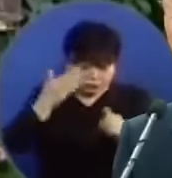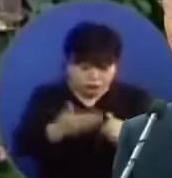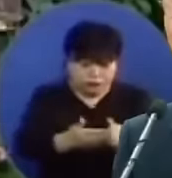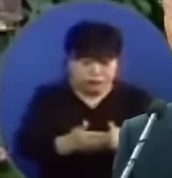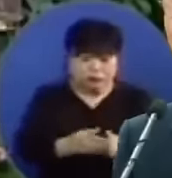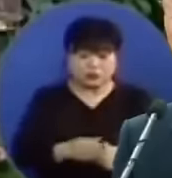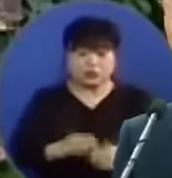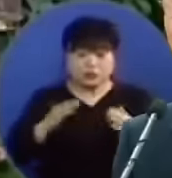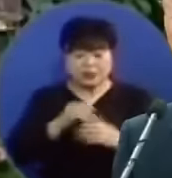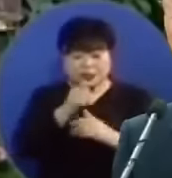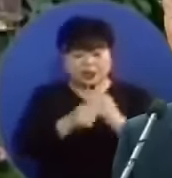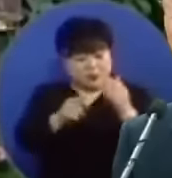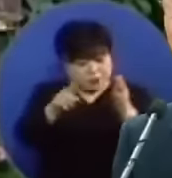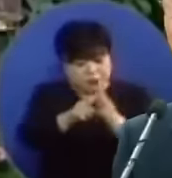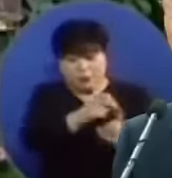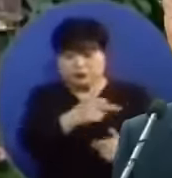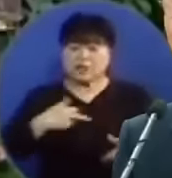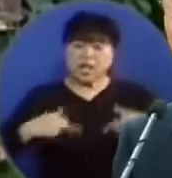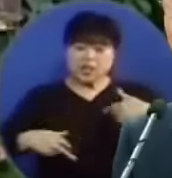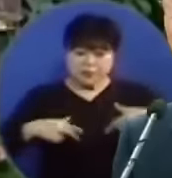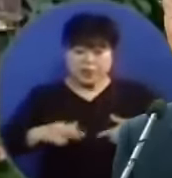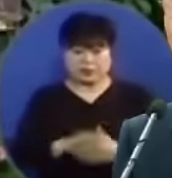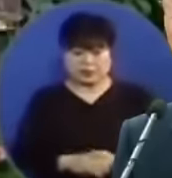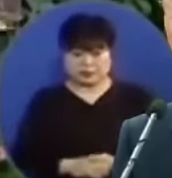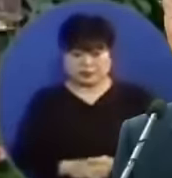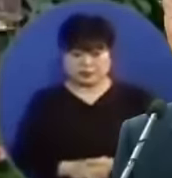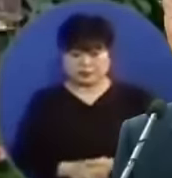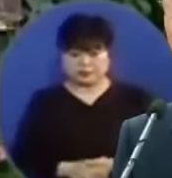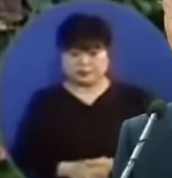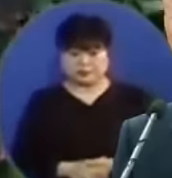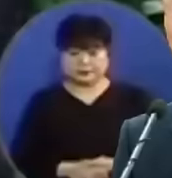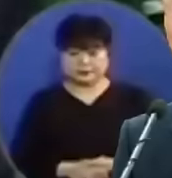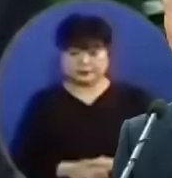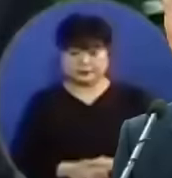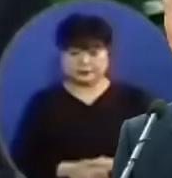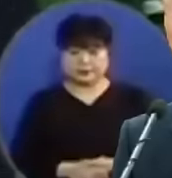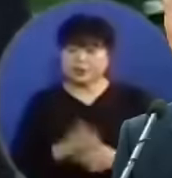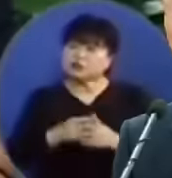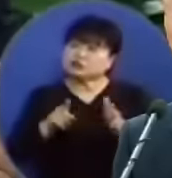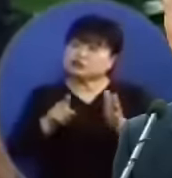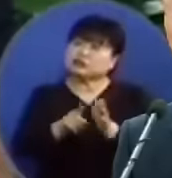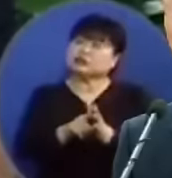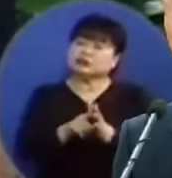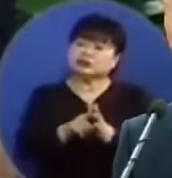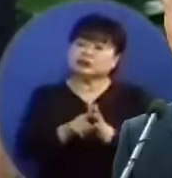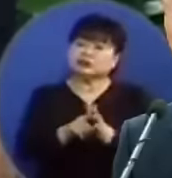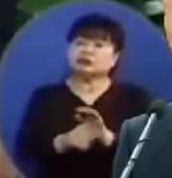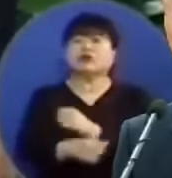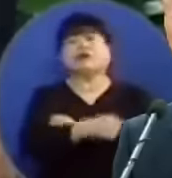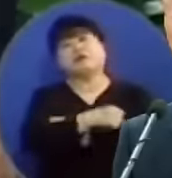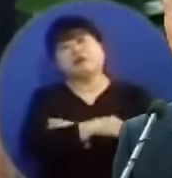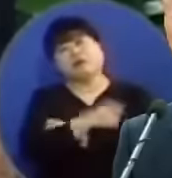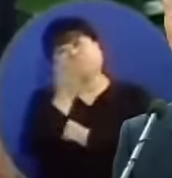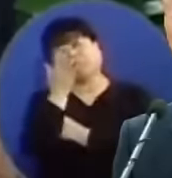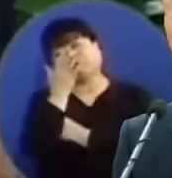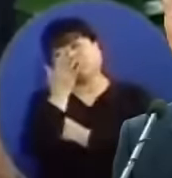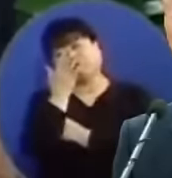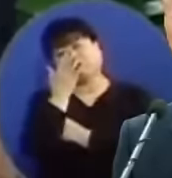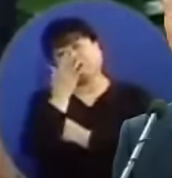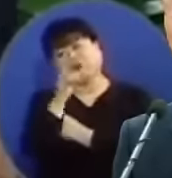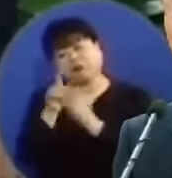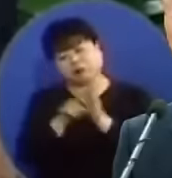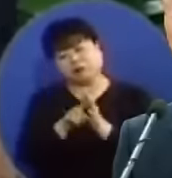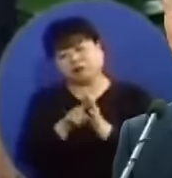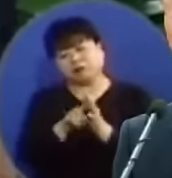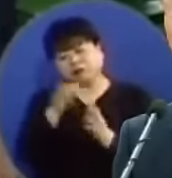온 집안이 하나님을 믿음으로 크게 기뻐하더라. 아니 난 예수 믿었는데도 뭐 넘듬듬하니 믿었는지